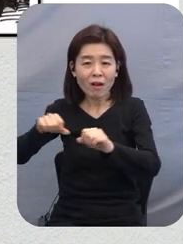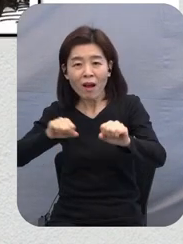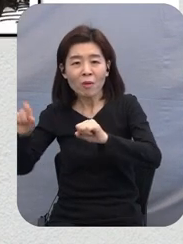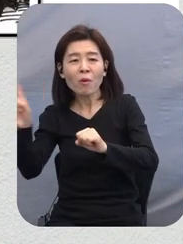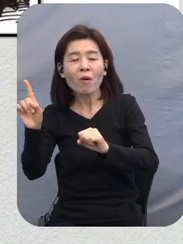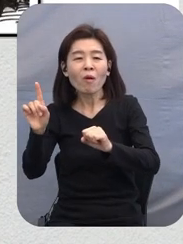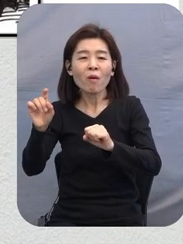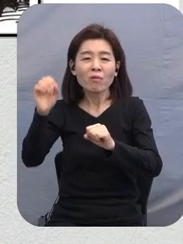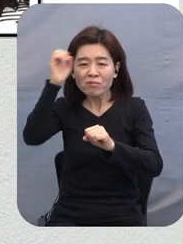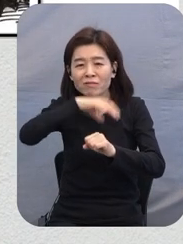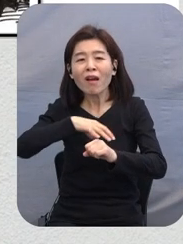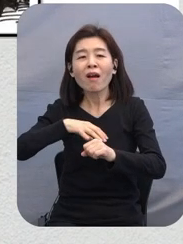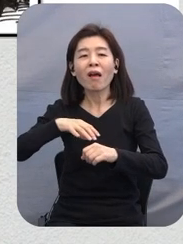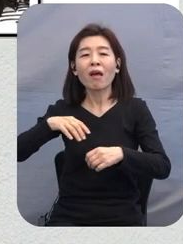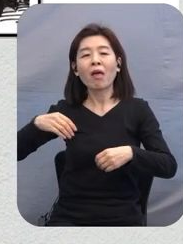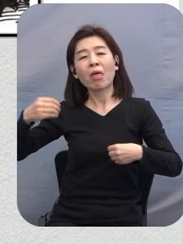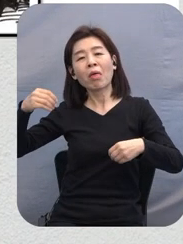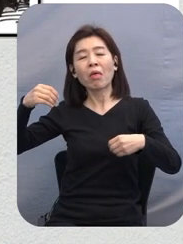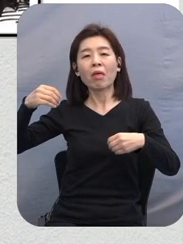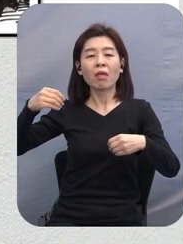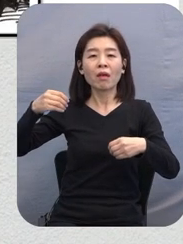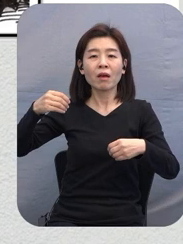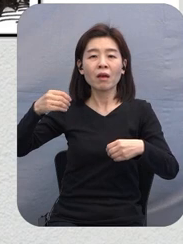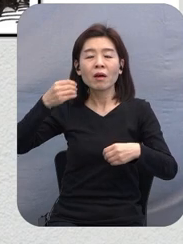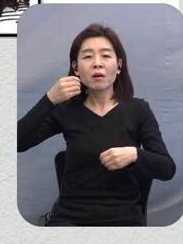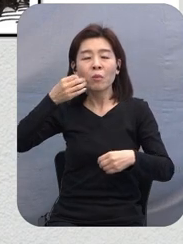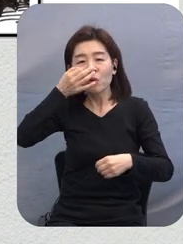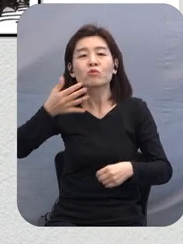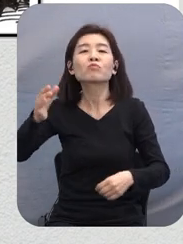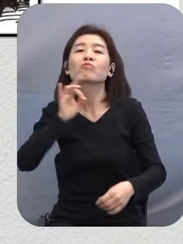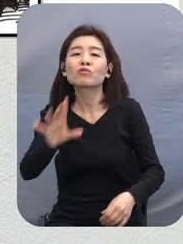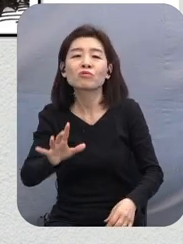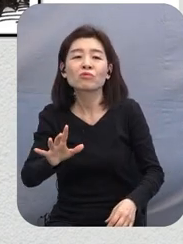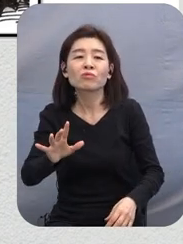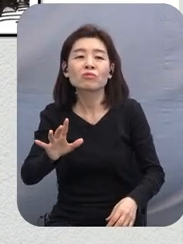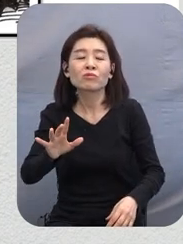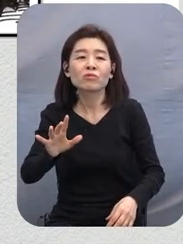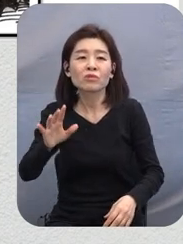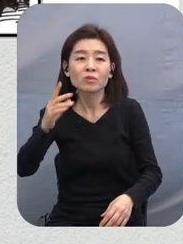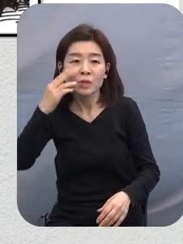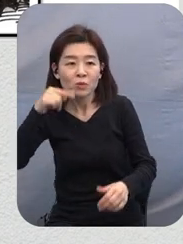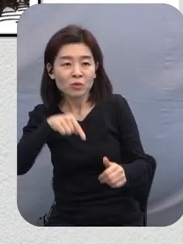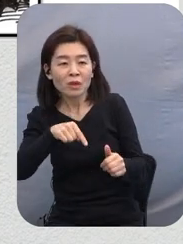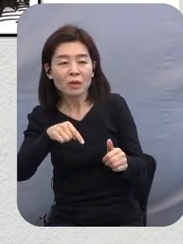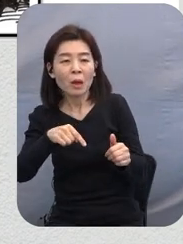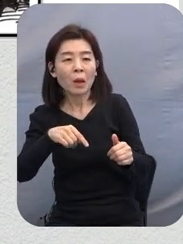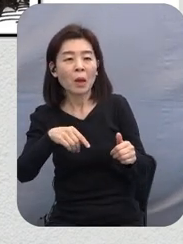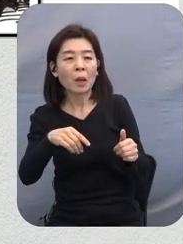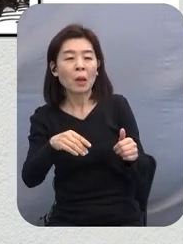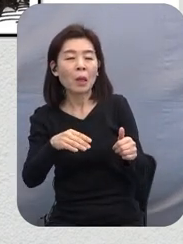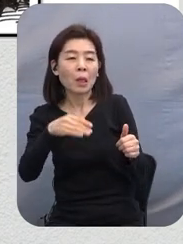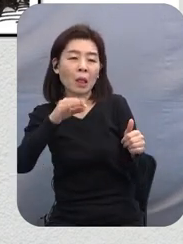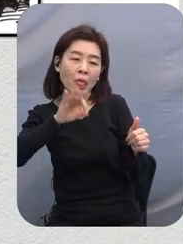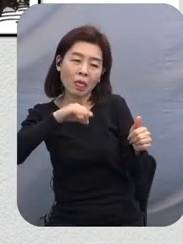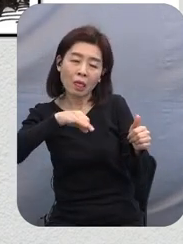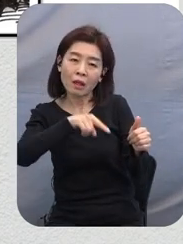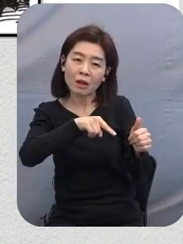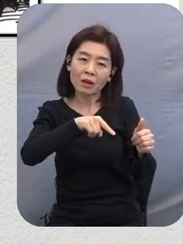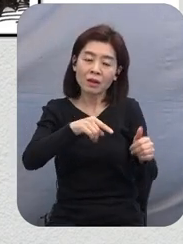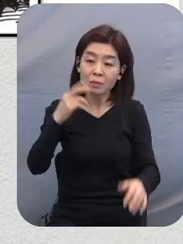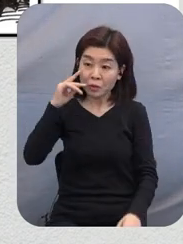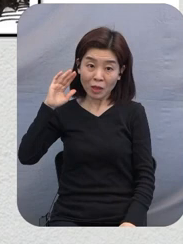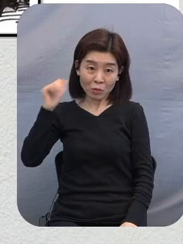온 겁니다. 미국의 푸들이 된 거죠. 그랬더니 바이든이 윤석열한테 참